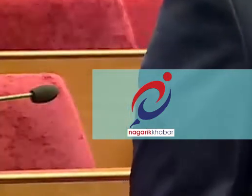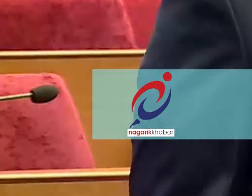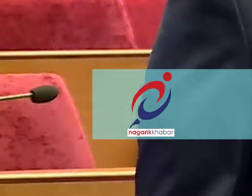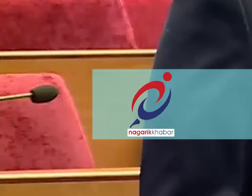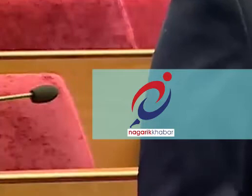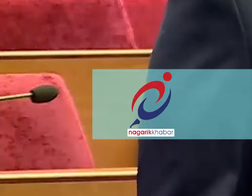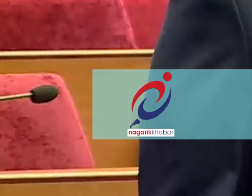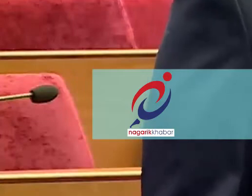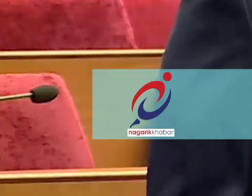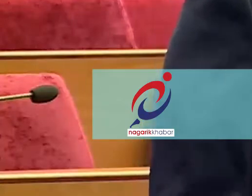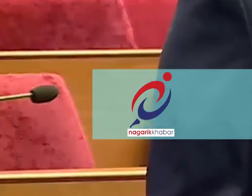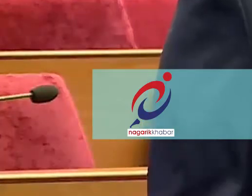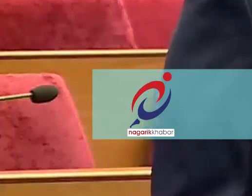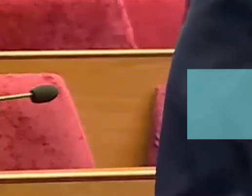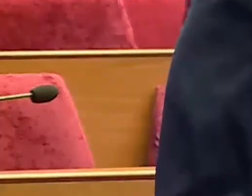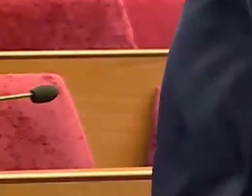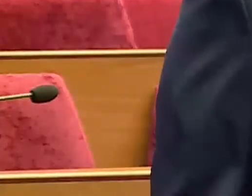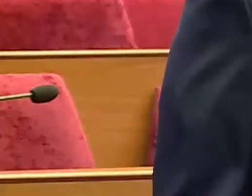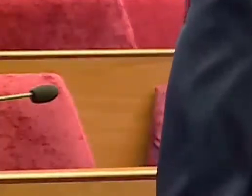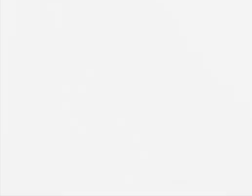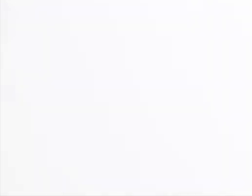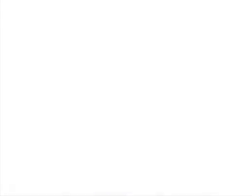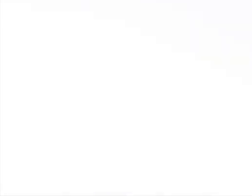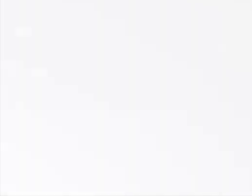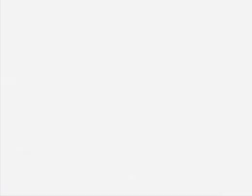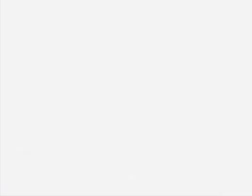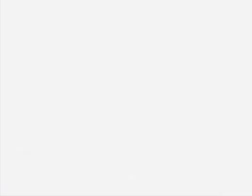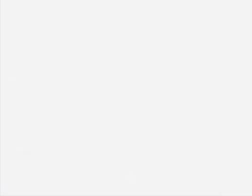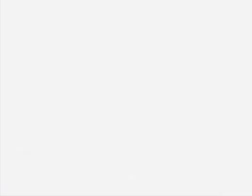मात्रै नेपालले आफ्नो विभागको दावी गरेको जिकिर।